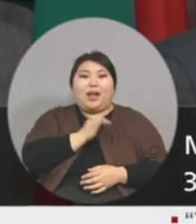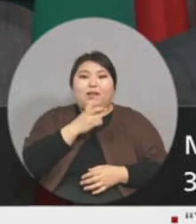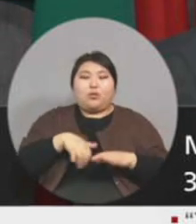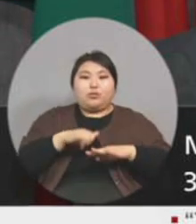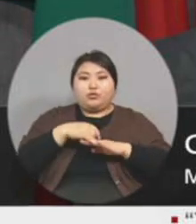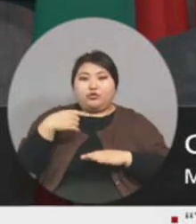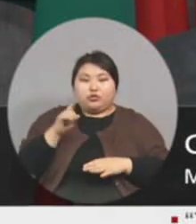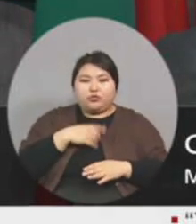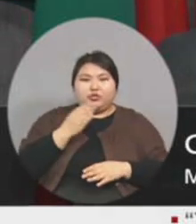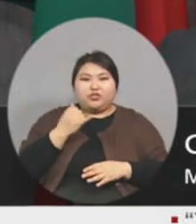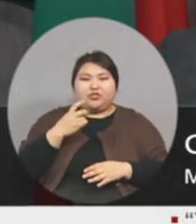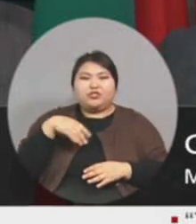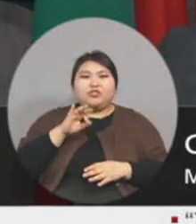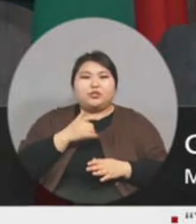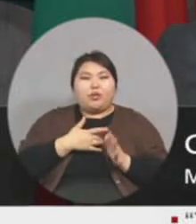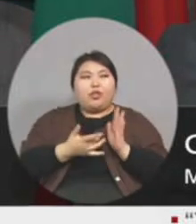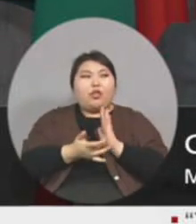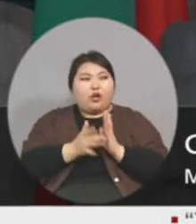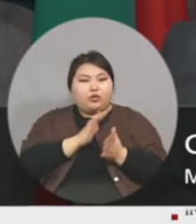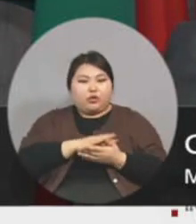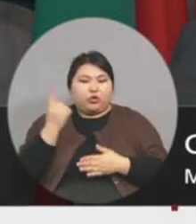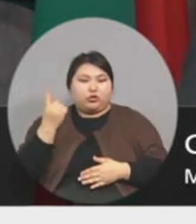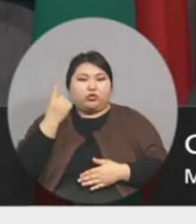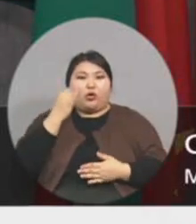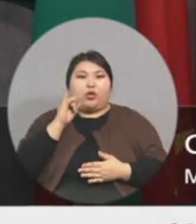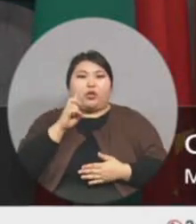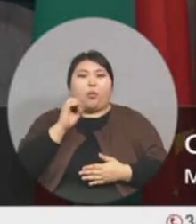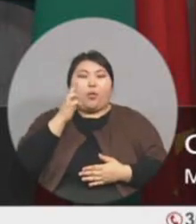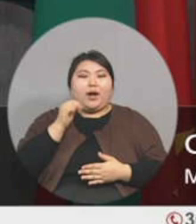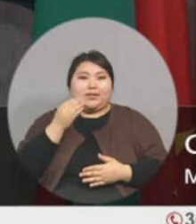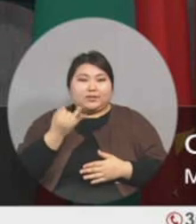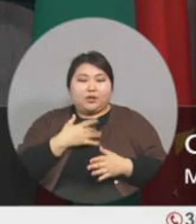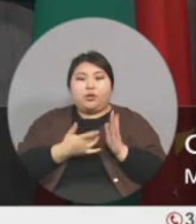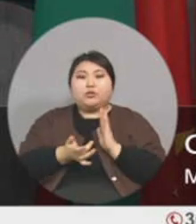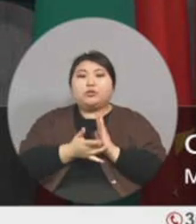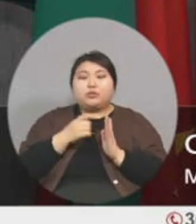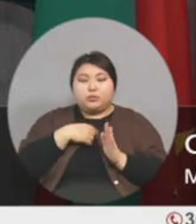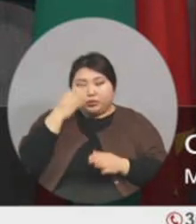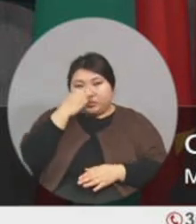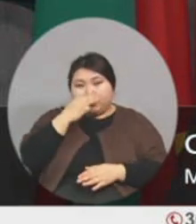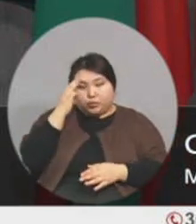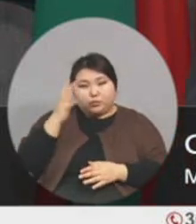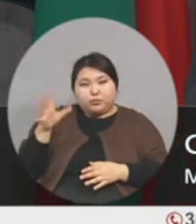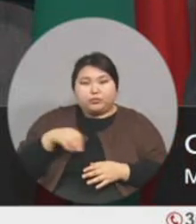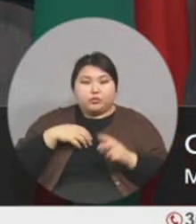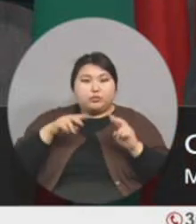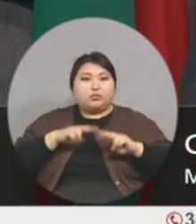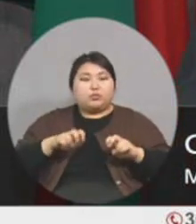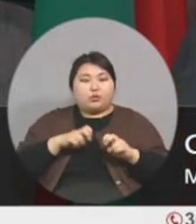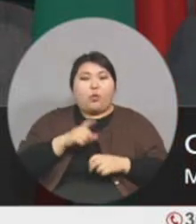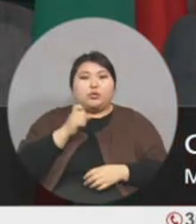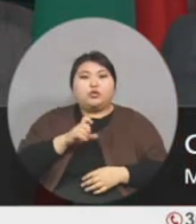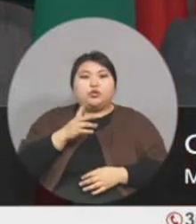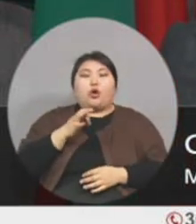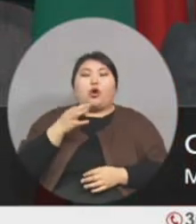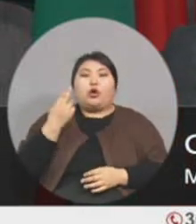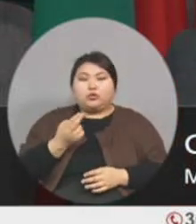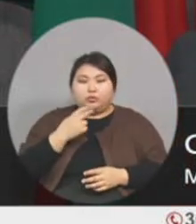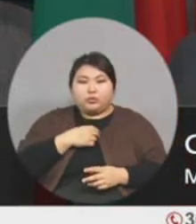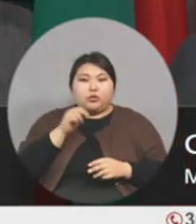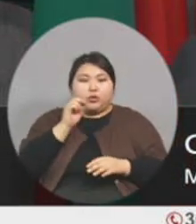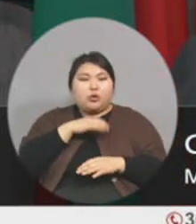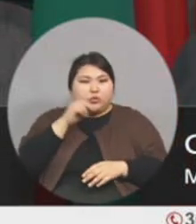шилдэг технологи, өндөр одоо инновац технологийн одоо энэ туршлагуудын судлах, хүний нөөцөө